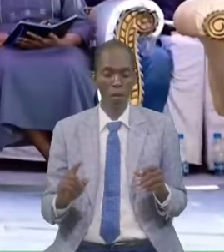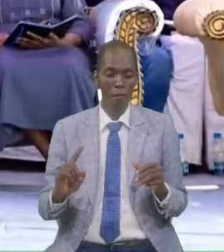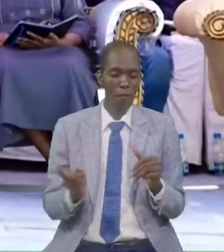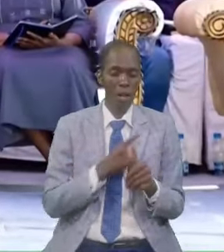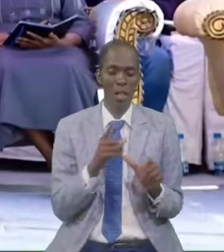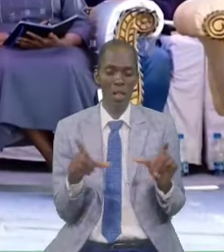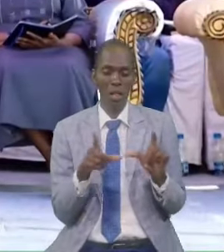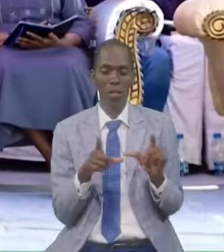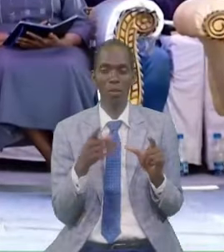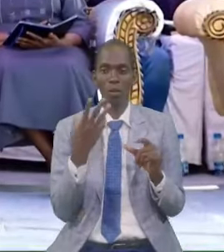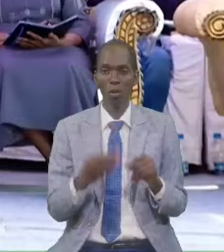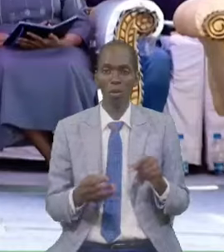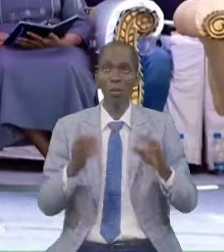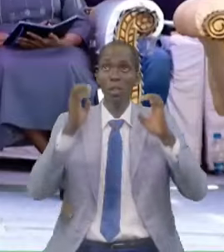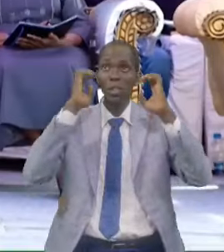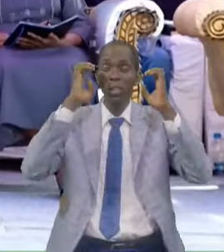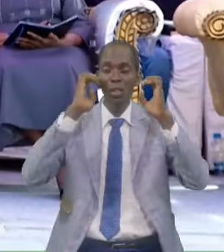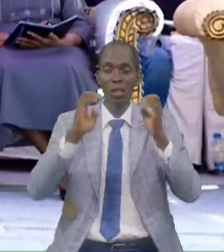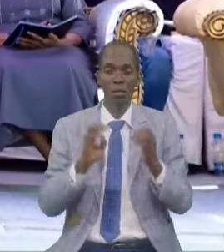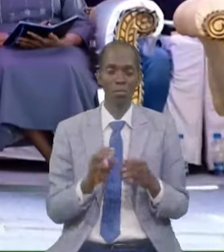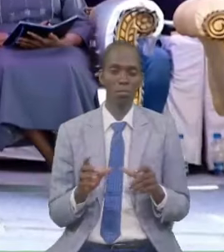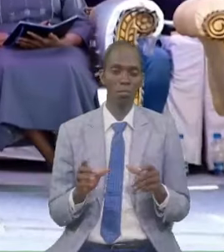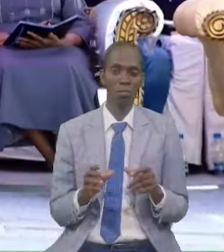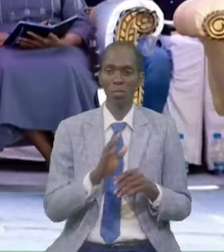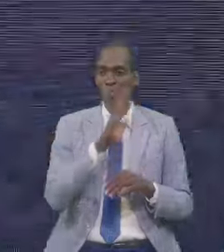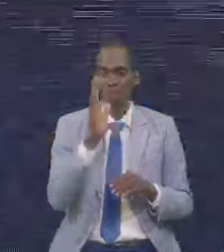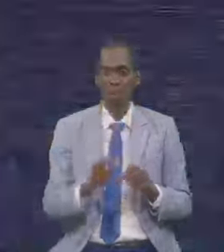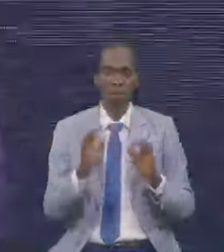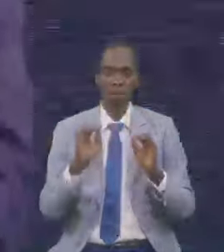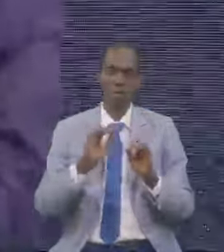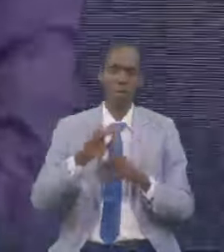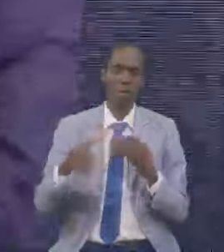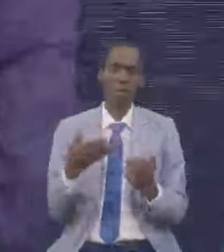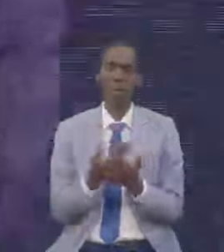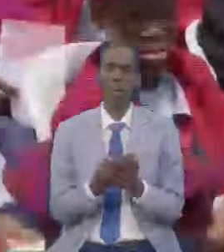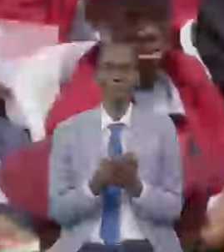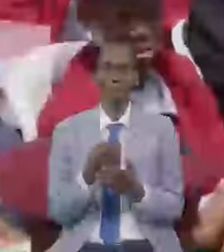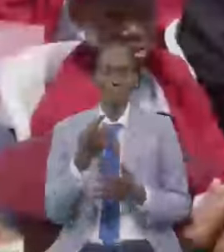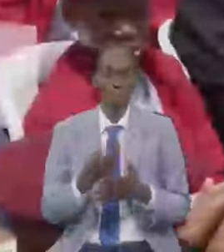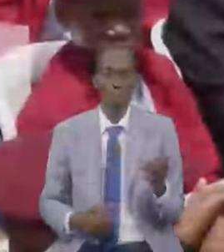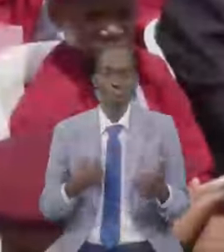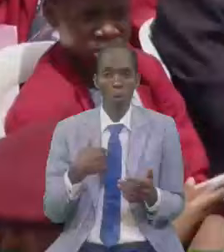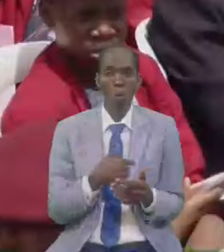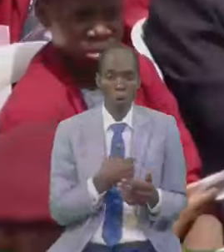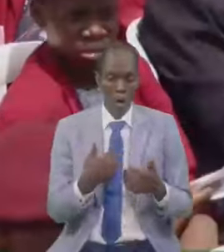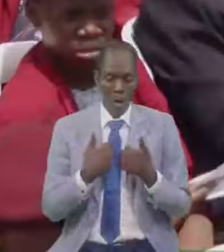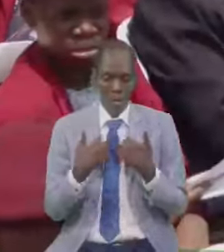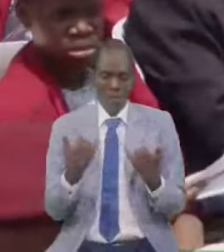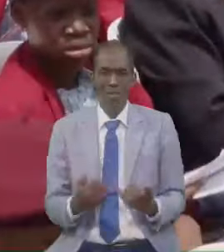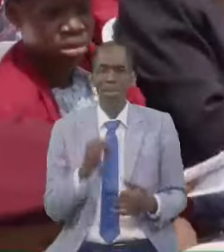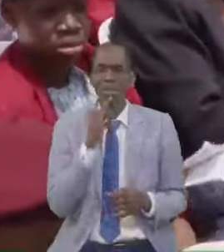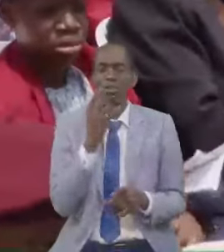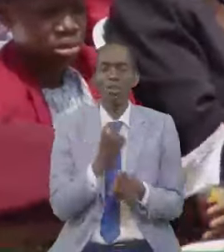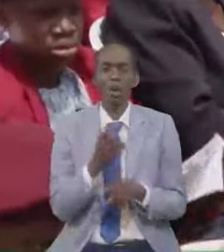ఇట్ ఆల్. విద్యా విధానపు స్థాయిలో ఇవన్నీ నేర్పించరు. What we are now is fundamental. ఇప్పుడు మనం వింటున్నది